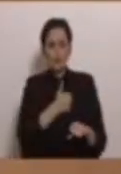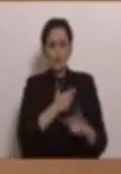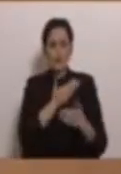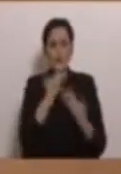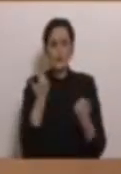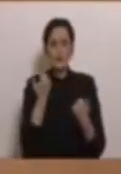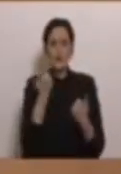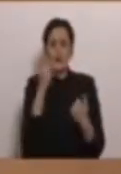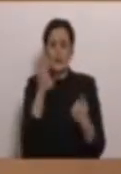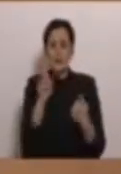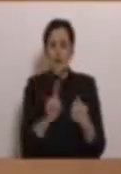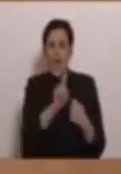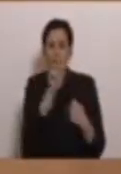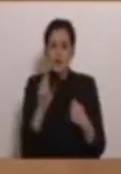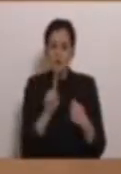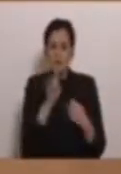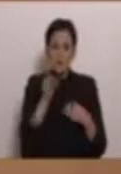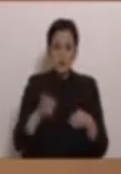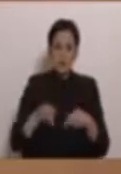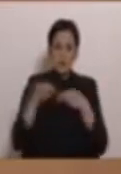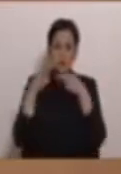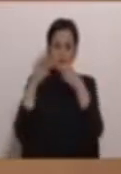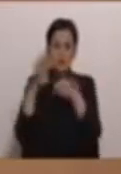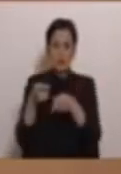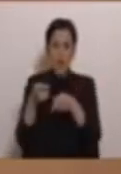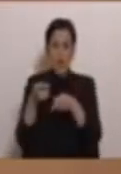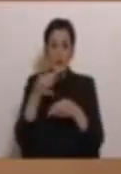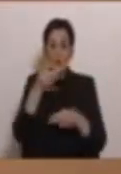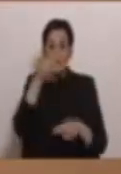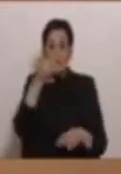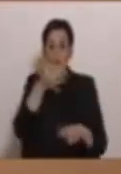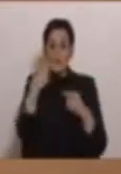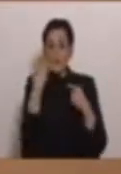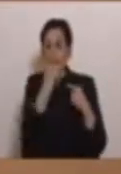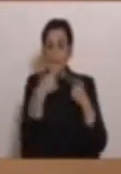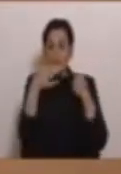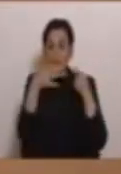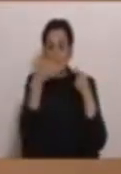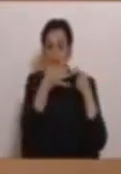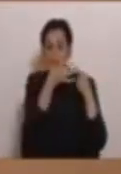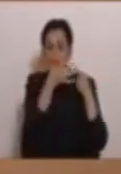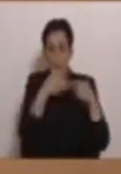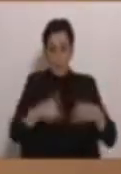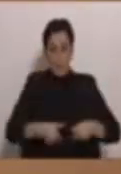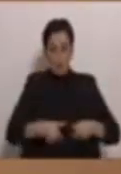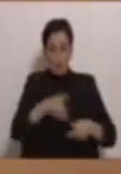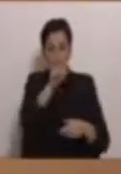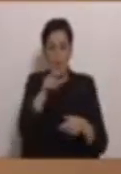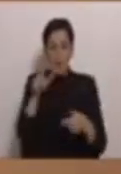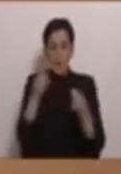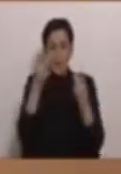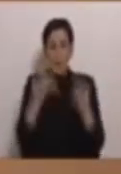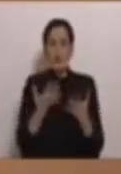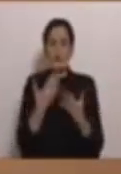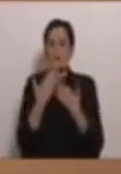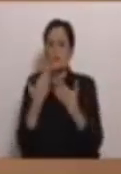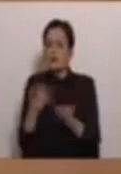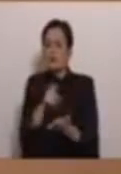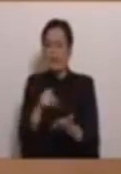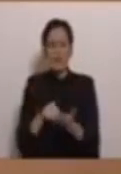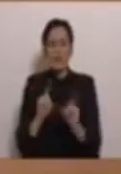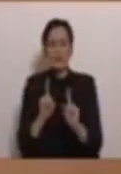ერთი საათით მაინც ჩასულიყავით პირამოკერილ მოშიმშილი ადამიანებთან და უბრალოდ გეკითხათ, რაშია